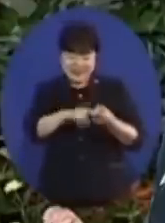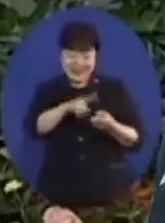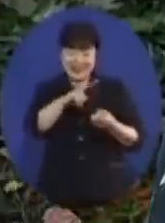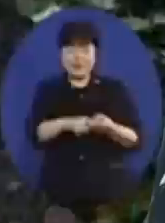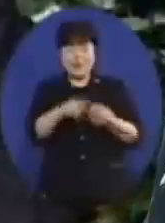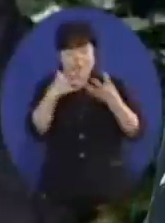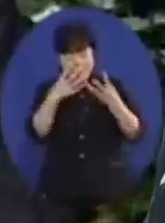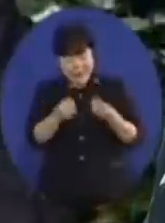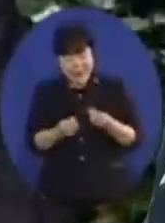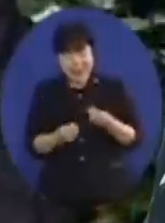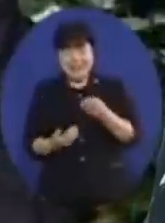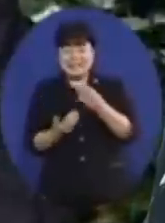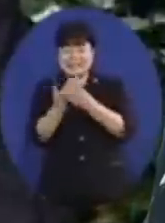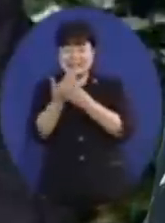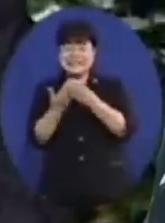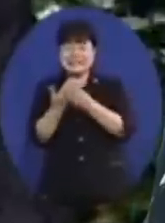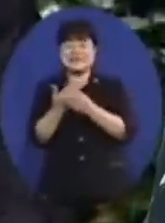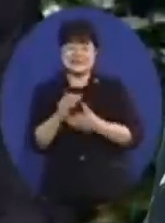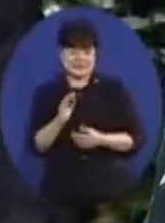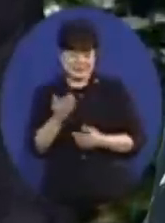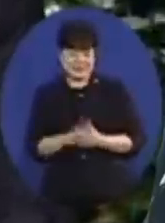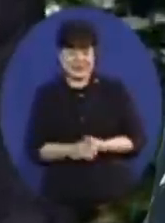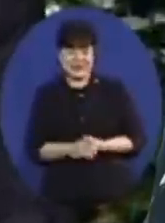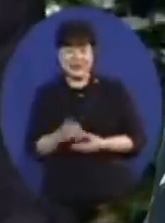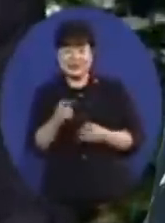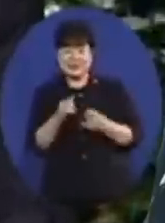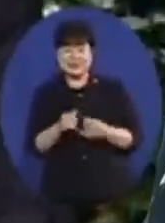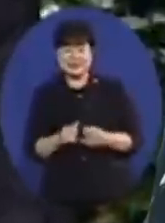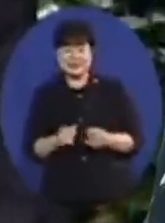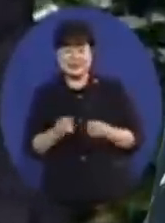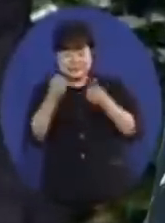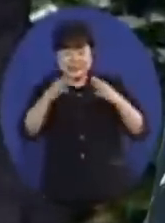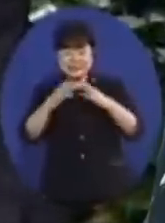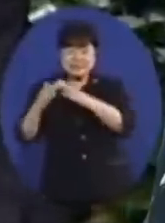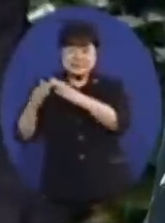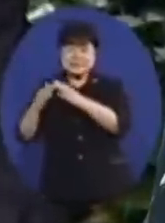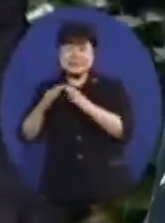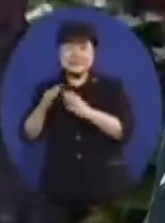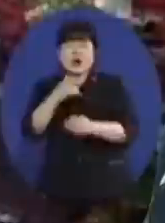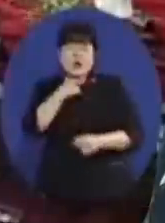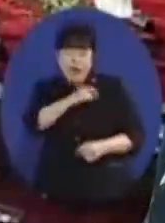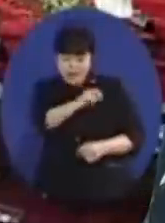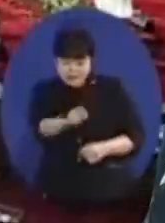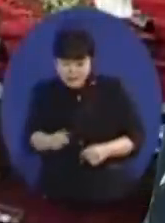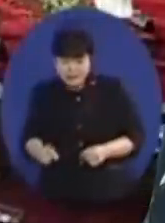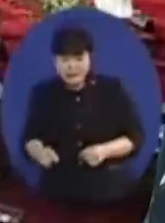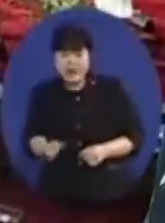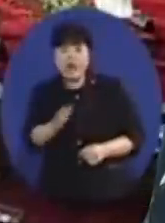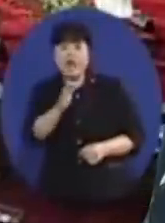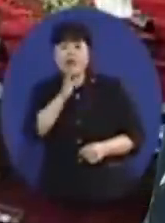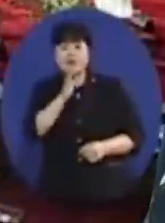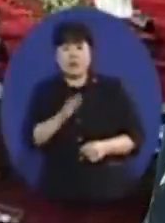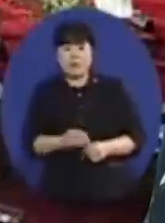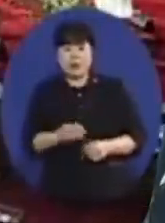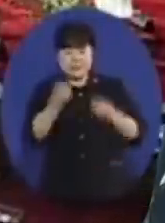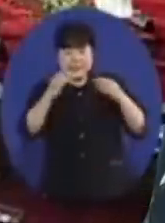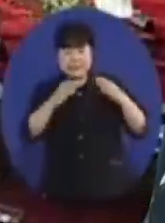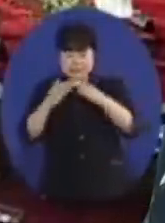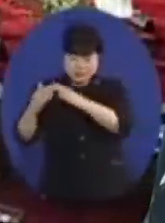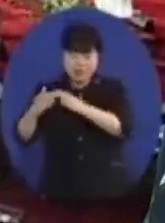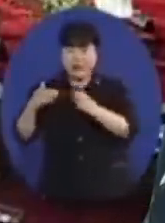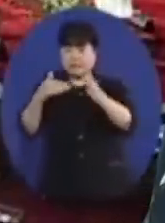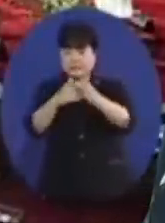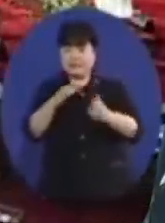더 행복해진 인력을 살았습니다 어떤 사람은 새 집으로 이사 가기를 바란다고 적었는데 정말로 새집에